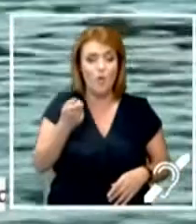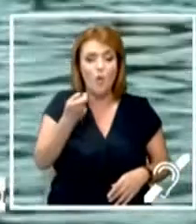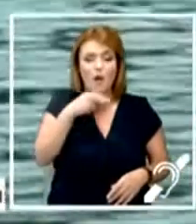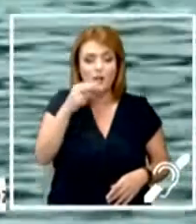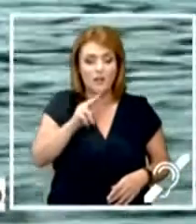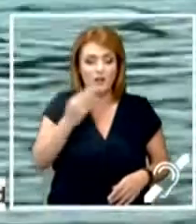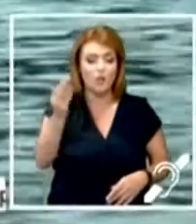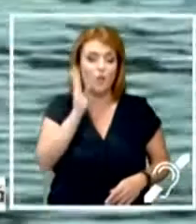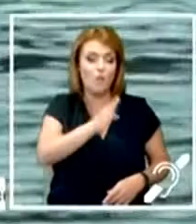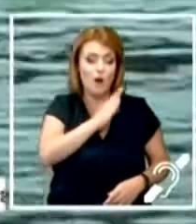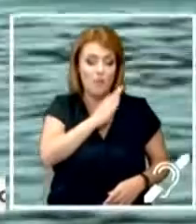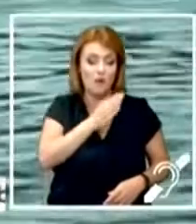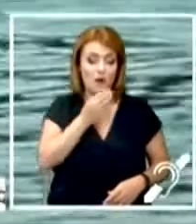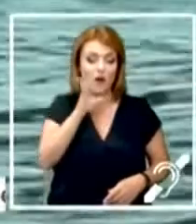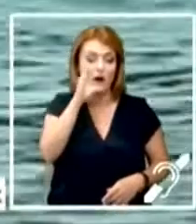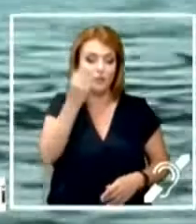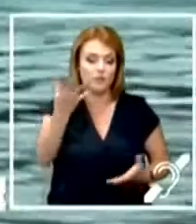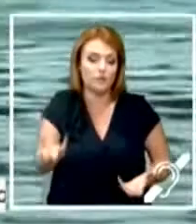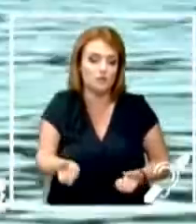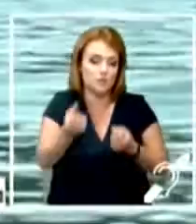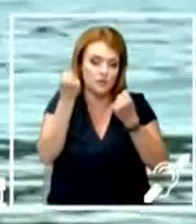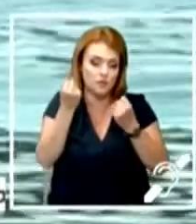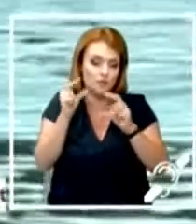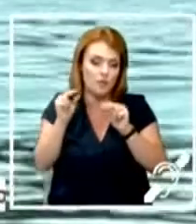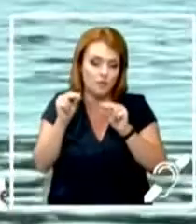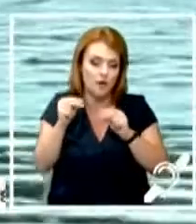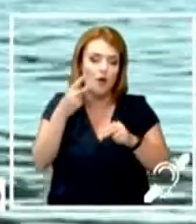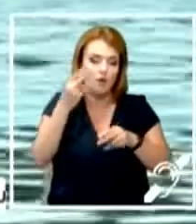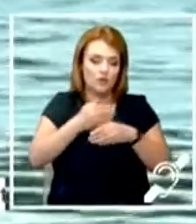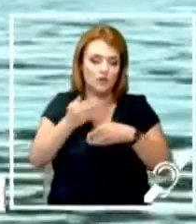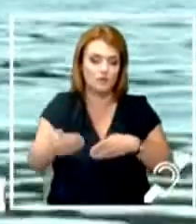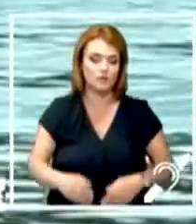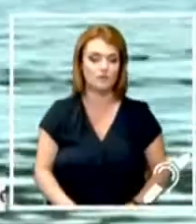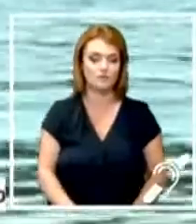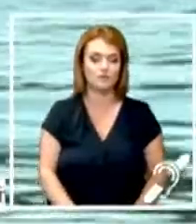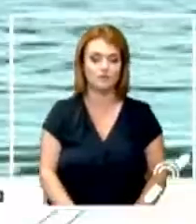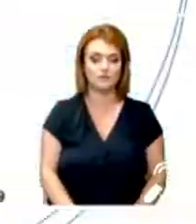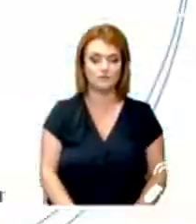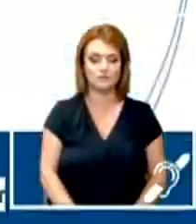sale. De către cine a fost salvat micuțul și în ce stare a fost scos la mal, aflăm în telejurnal.